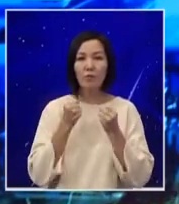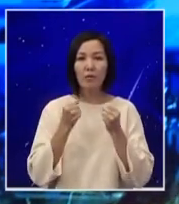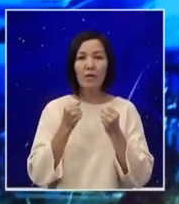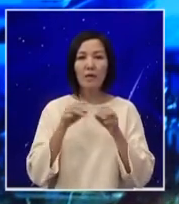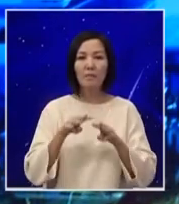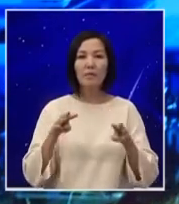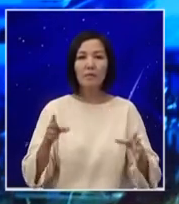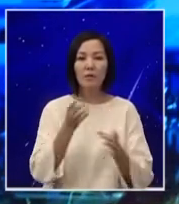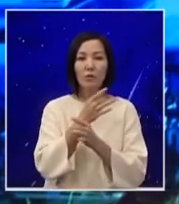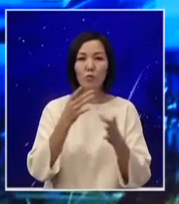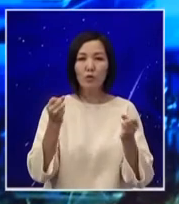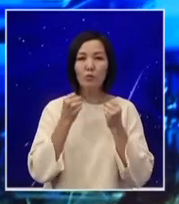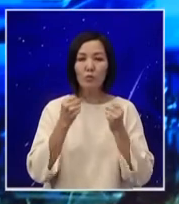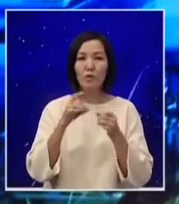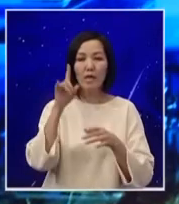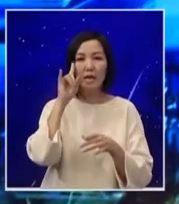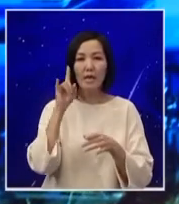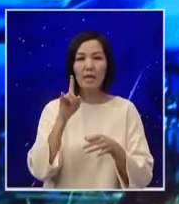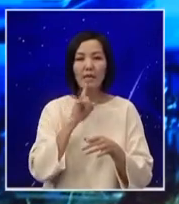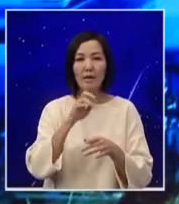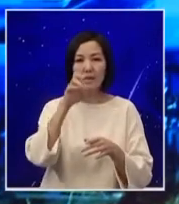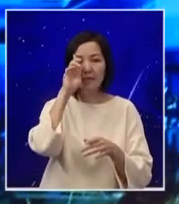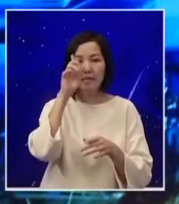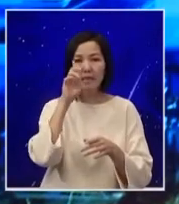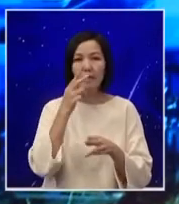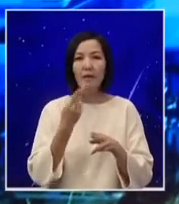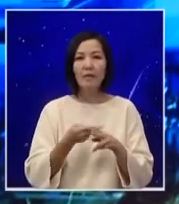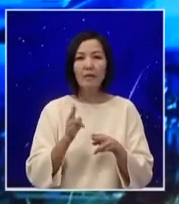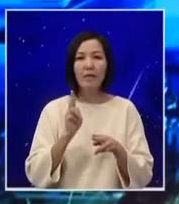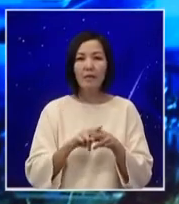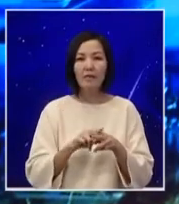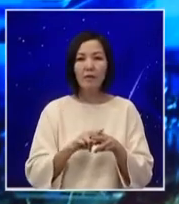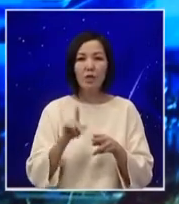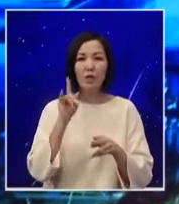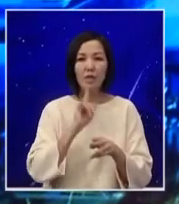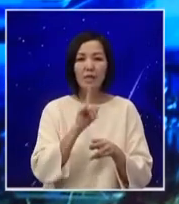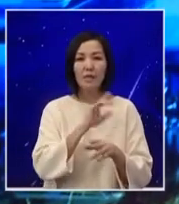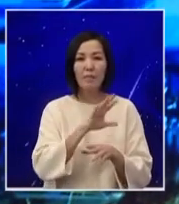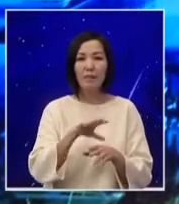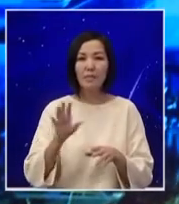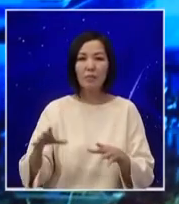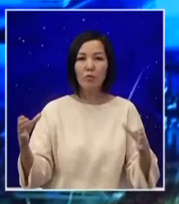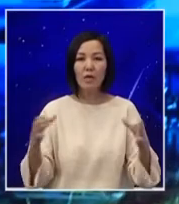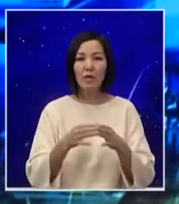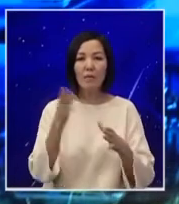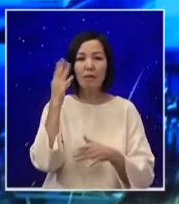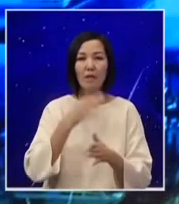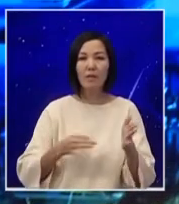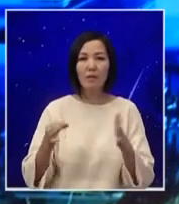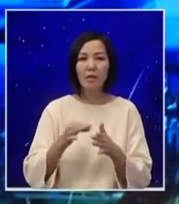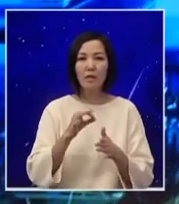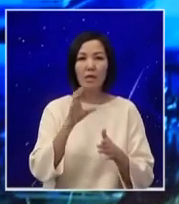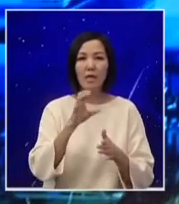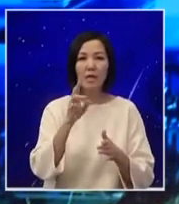от министерстве культуры и спорта республики казахстан несмотря на это женская баскетбольная команда алматинской области